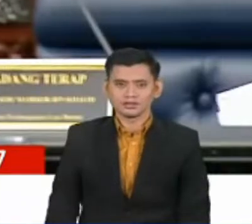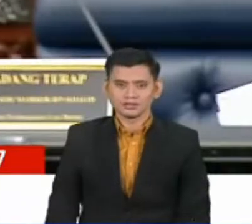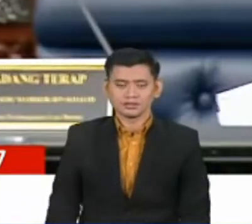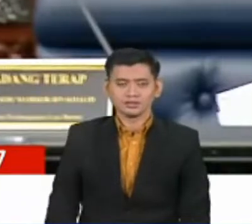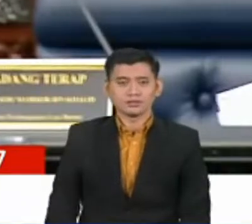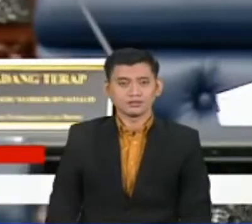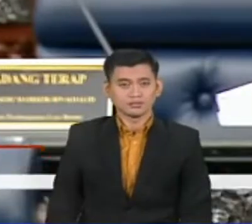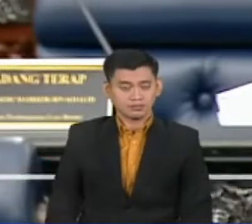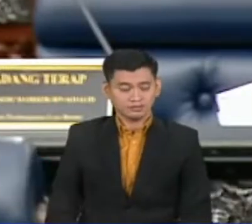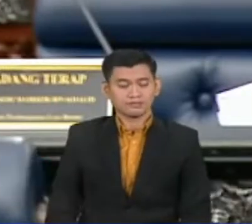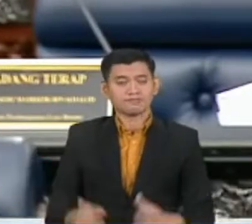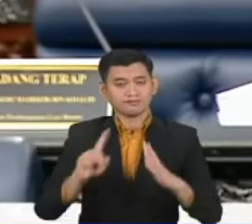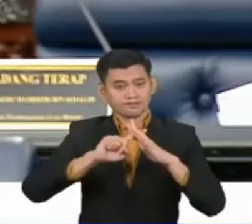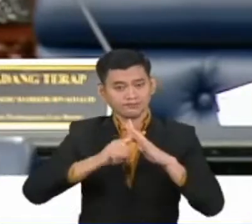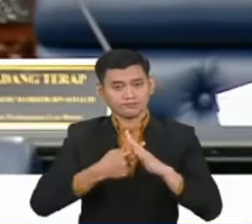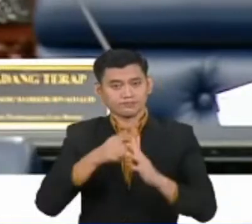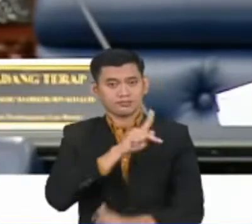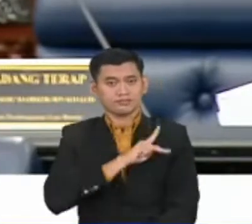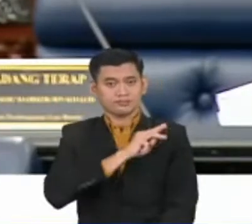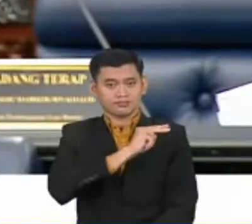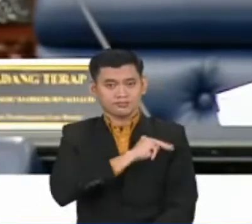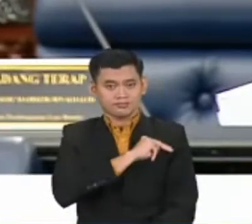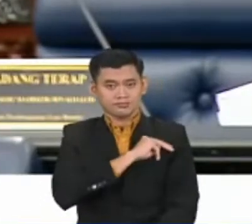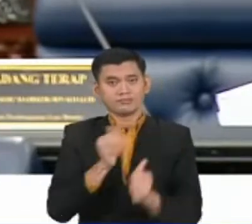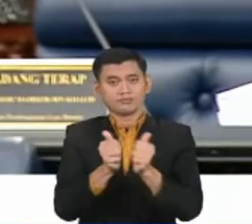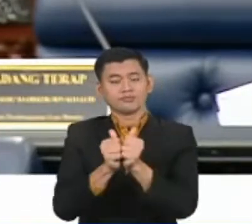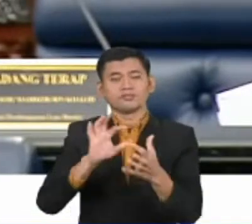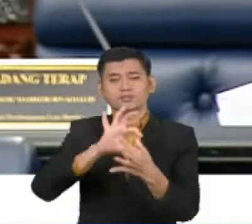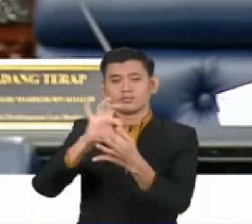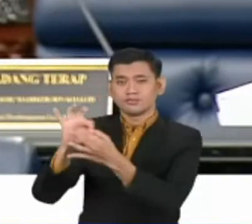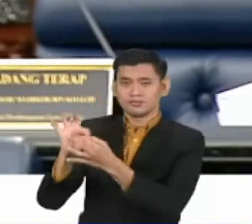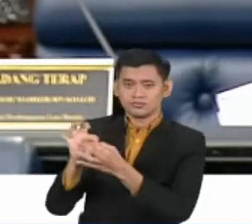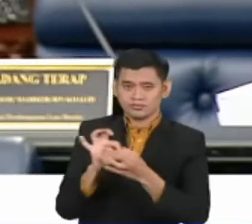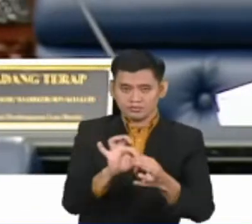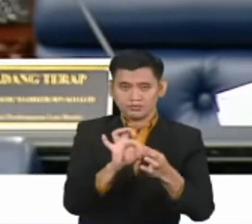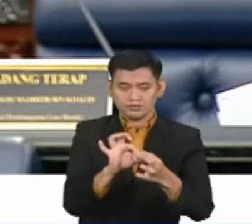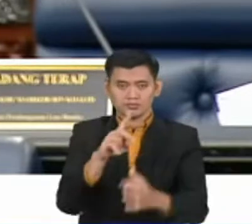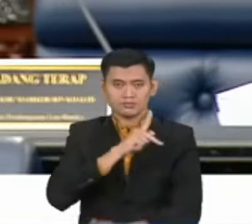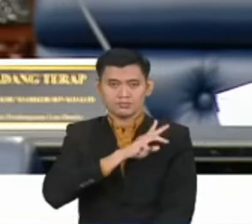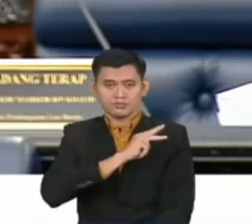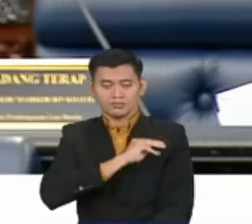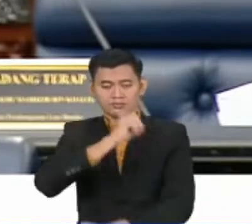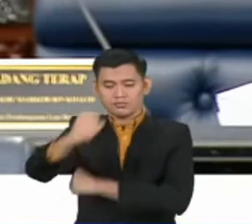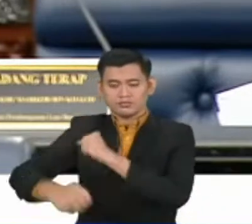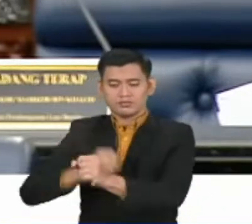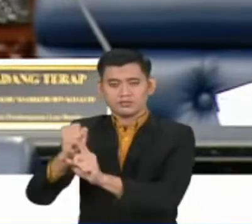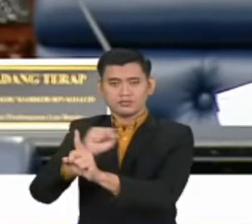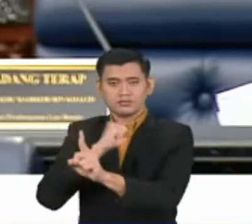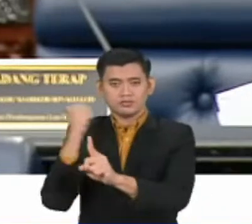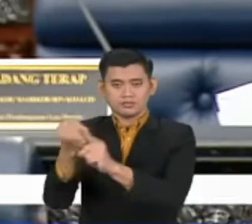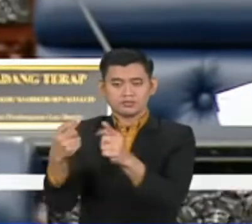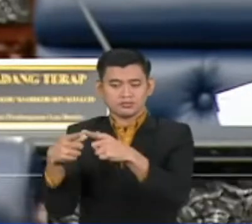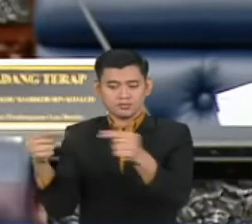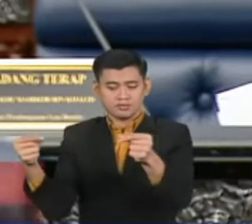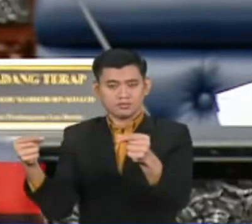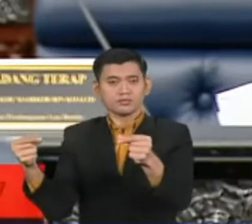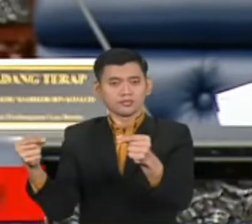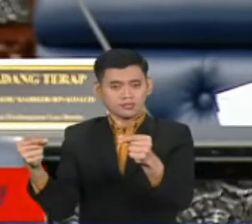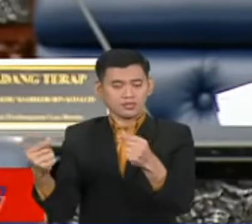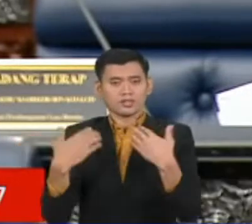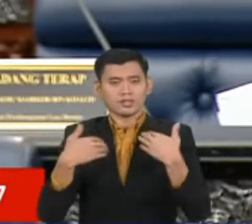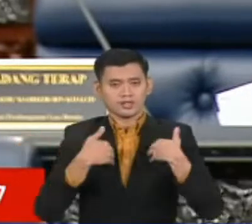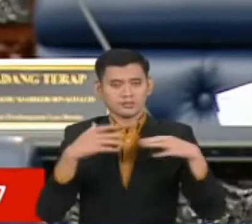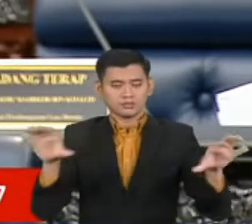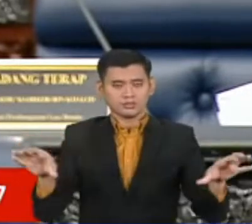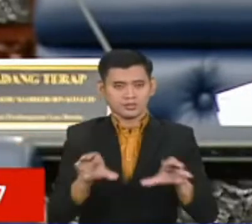Sebagai permulaan, kementerian dengan kerjasama Kementerian Alam Sekitar Jepun sedang membangun garis panduan pengurusan sisa